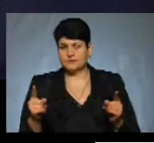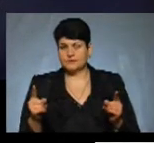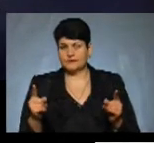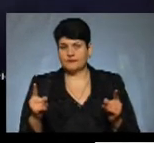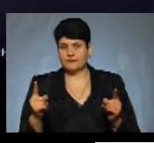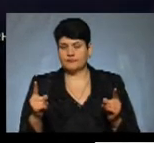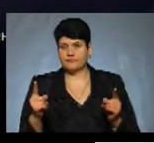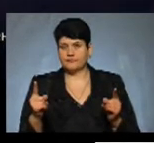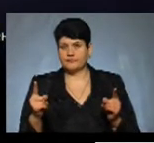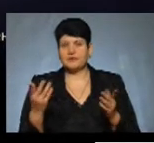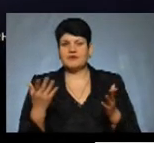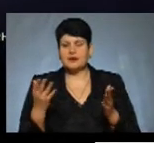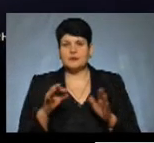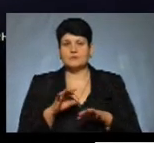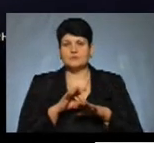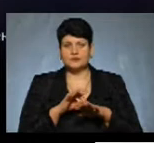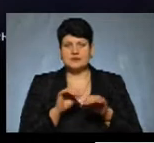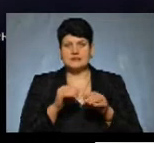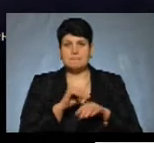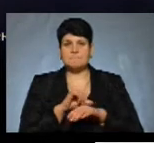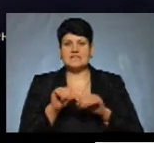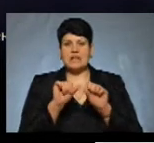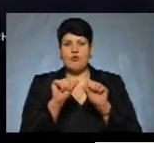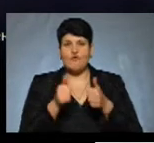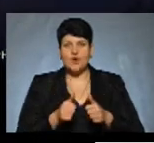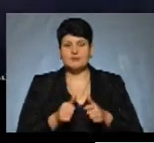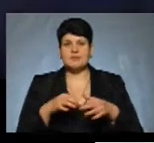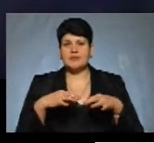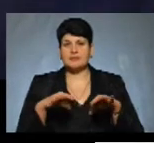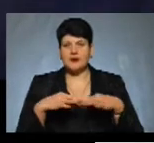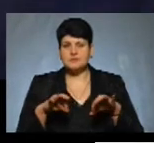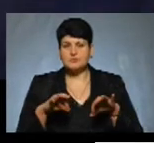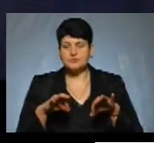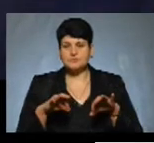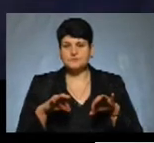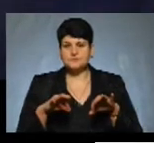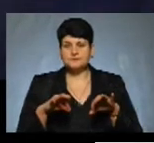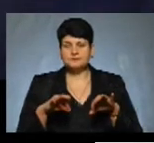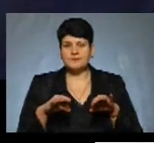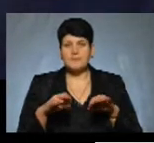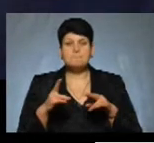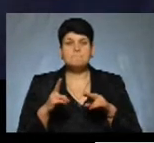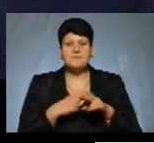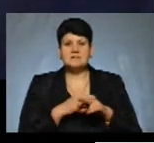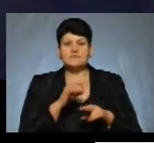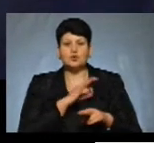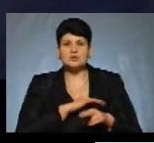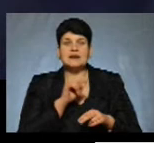в який здійснюється митне оформлення транспортних засобів без застосування до них